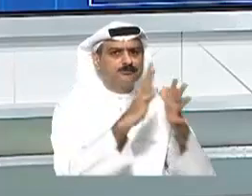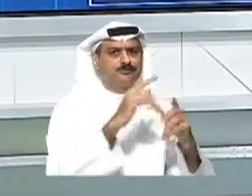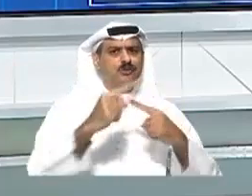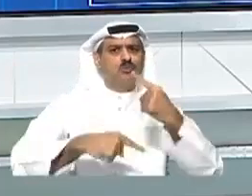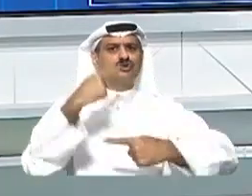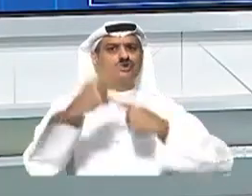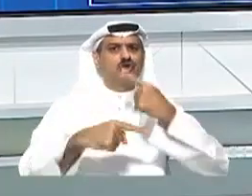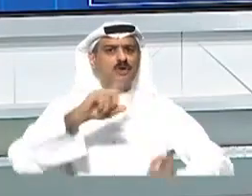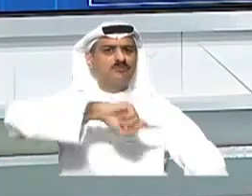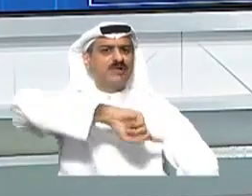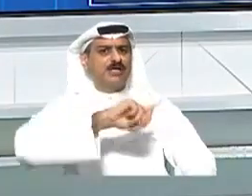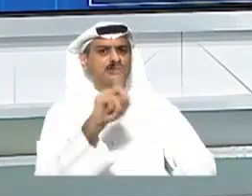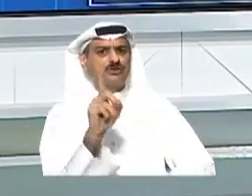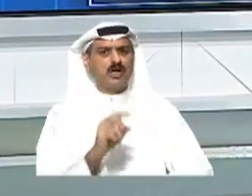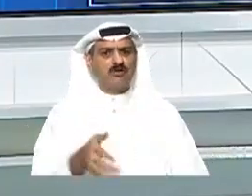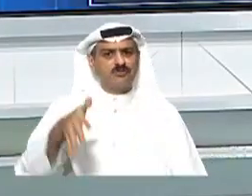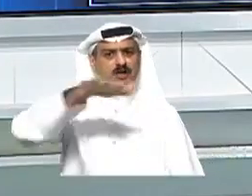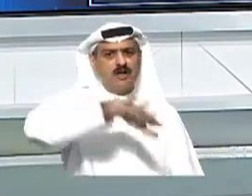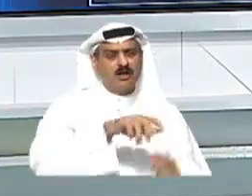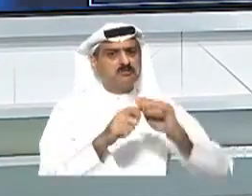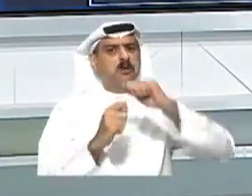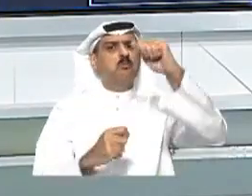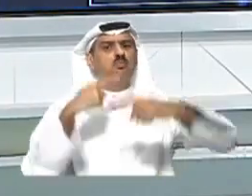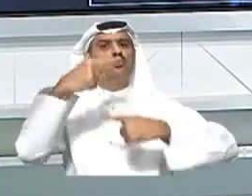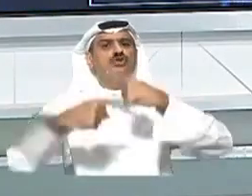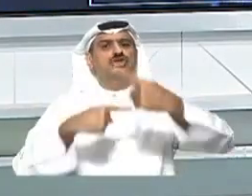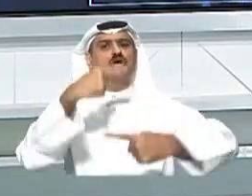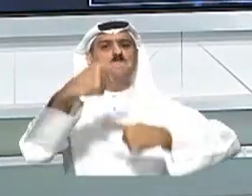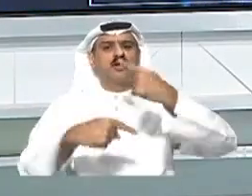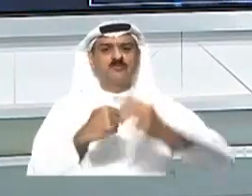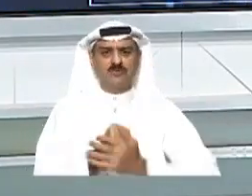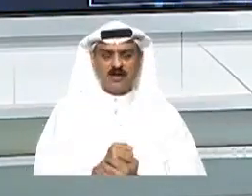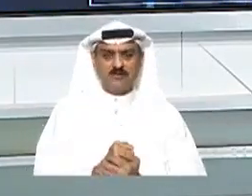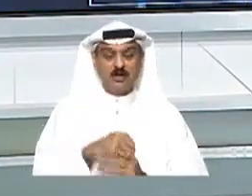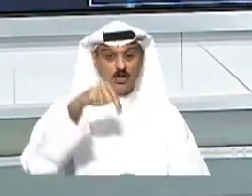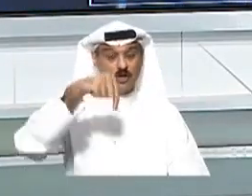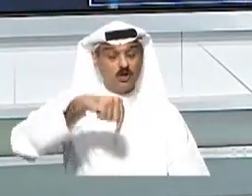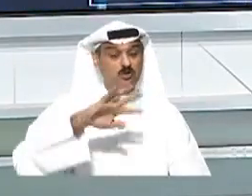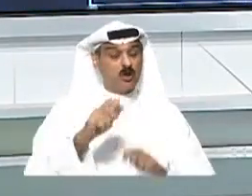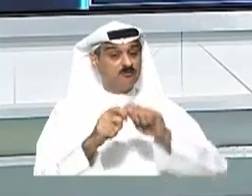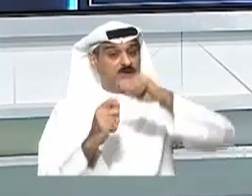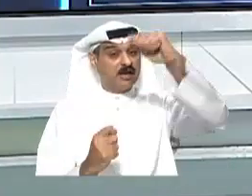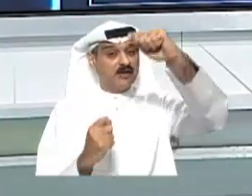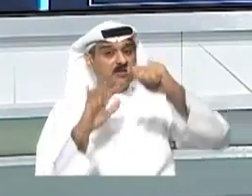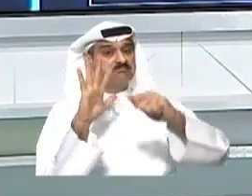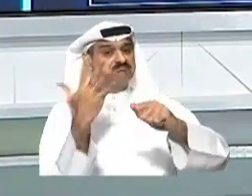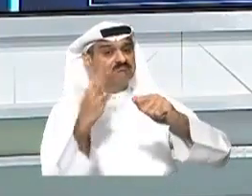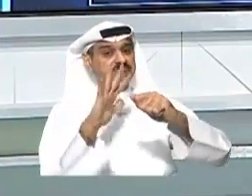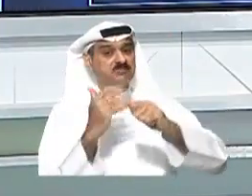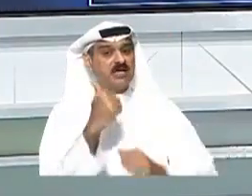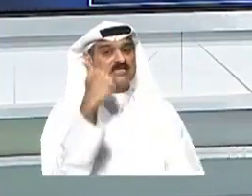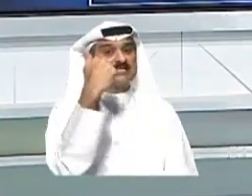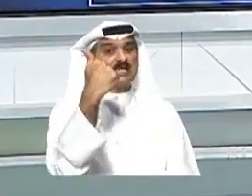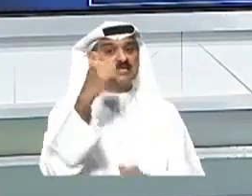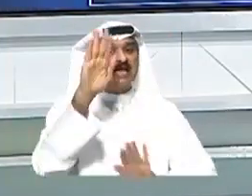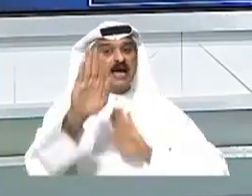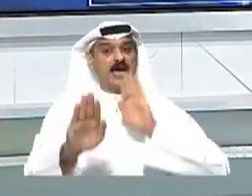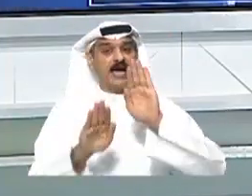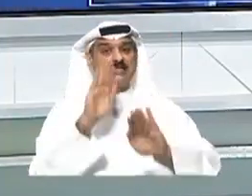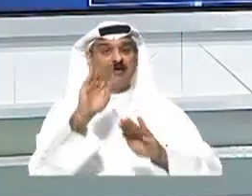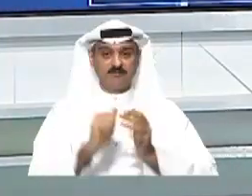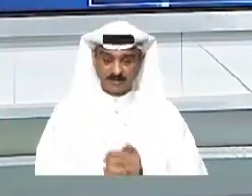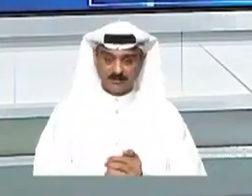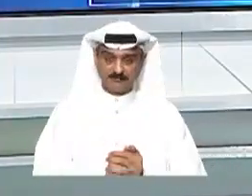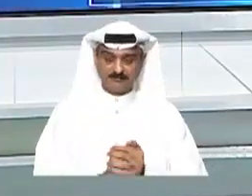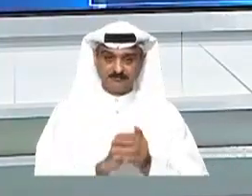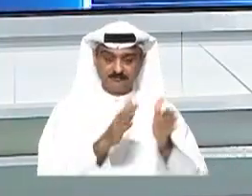مستمر معنا، وأيضا ارتفاع الأمواج راح يكون مستمر وقد يصل خلال هذا اليوم إلى أكثر من 6 أقدام. أما